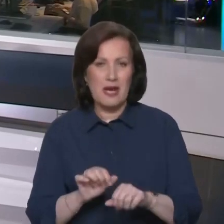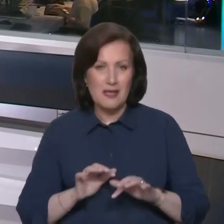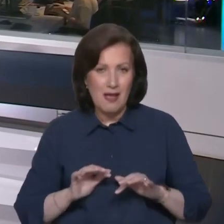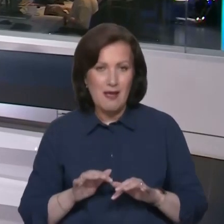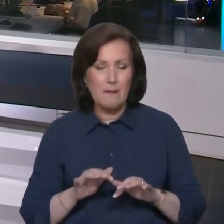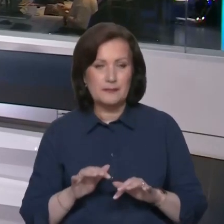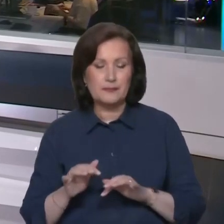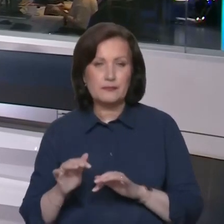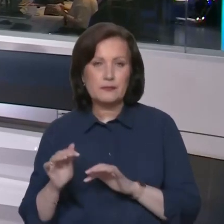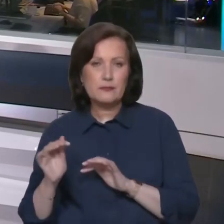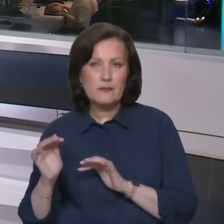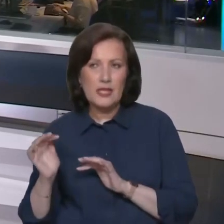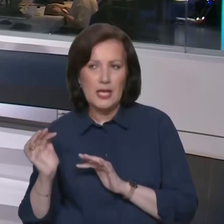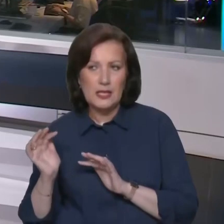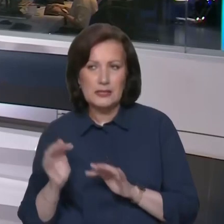наступу на